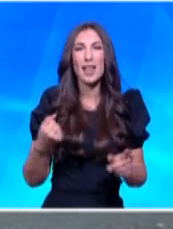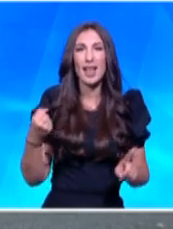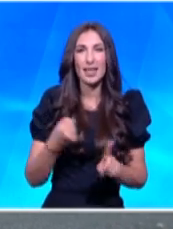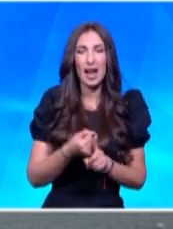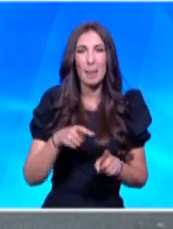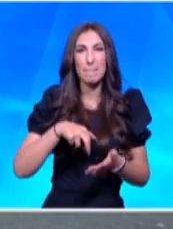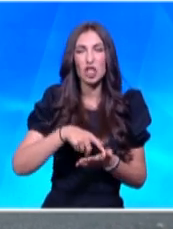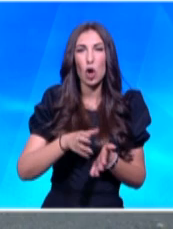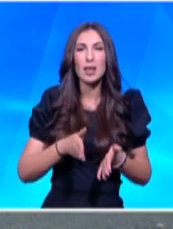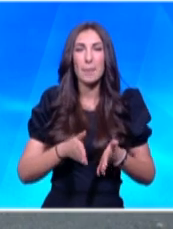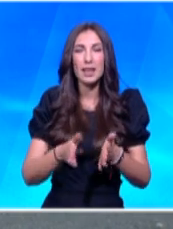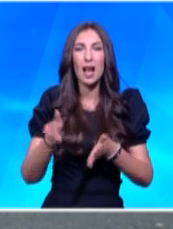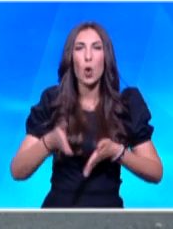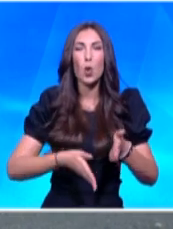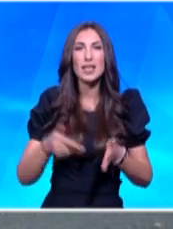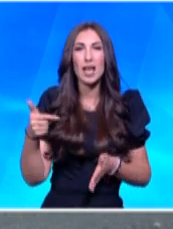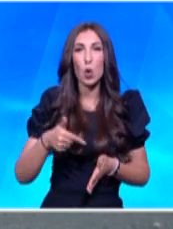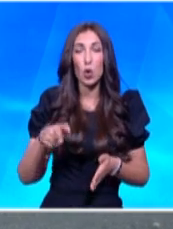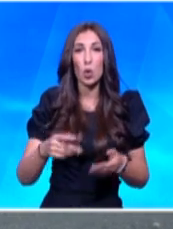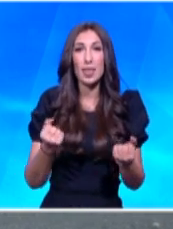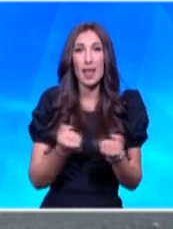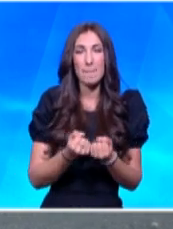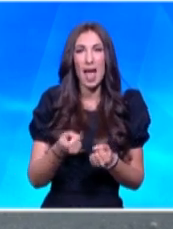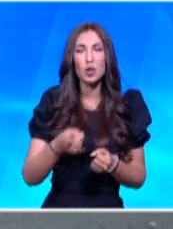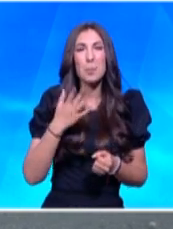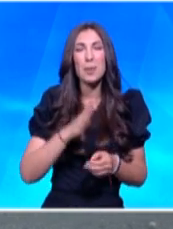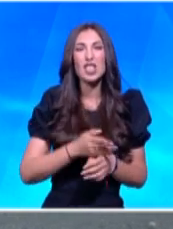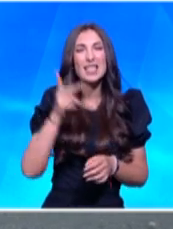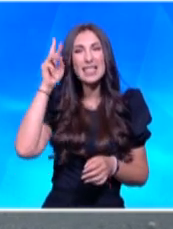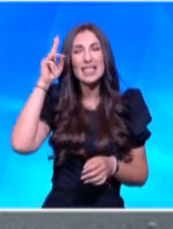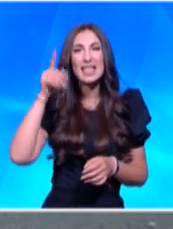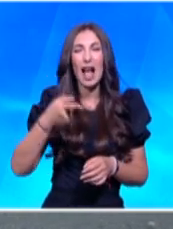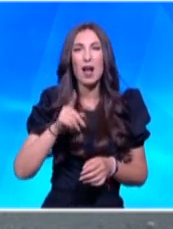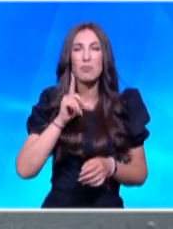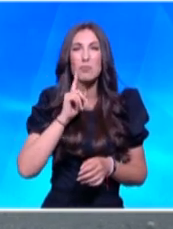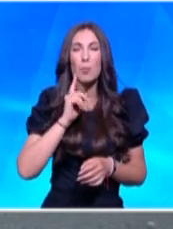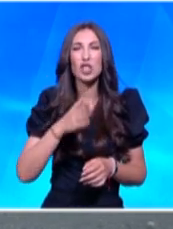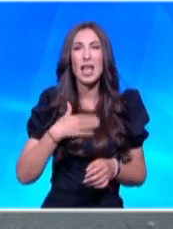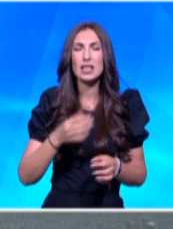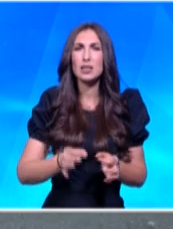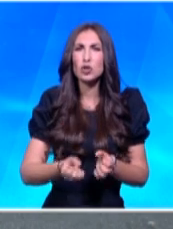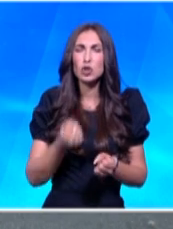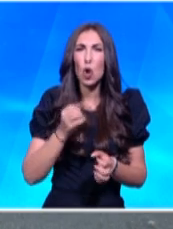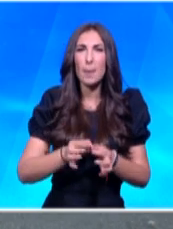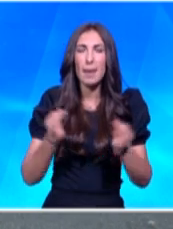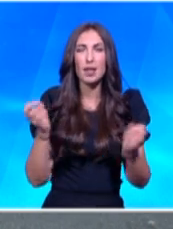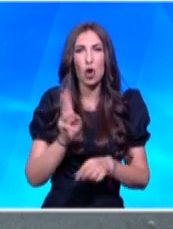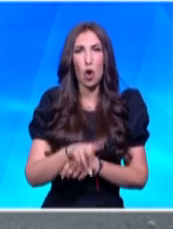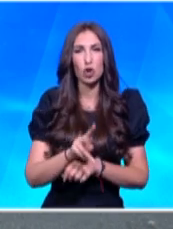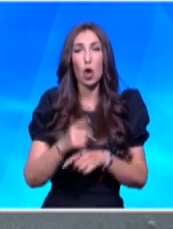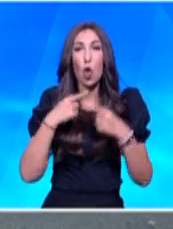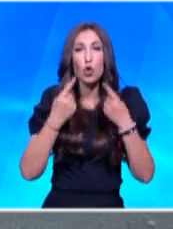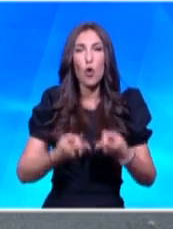пешеходната пътека на улица Гурко. На място беше и сестрата на момчето. Тя призова за по-строги мерки, за повече контрол и отговорност